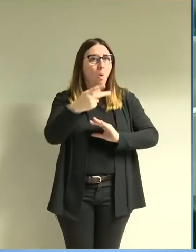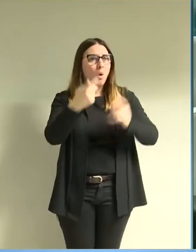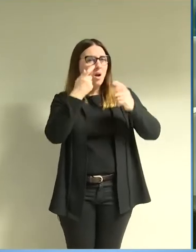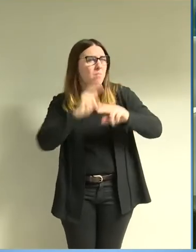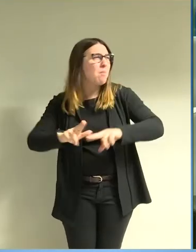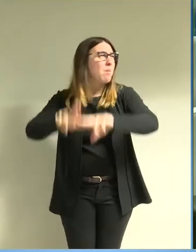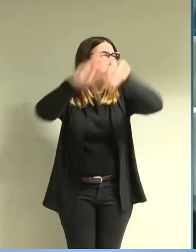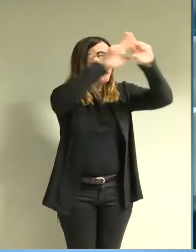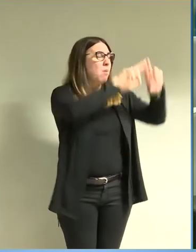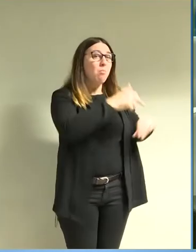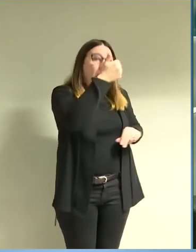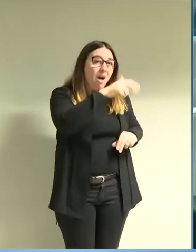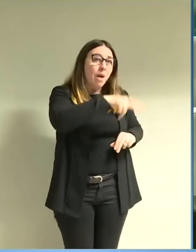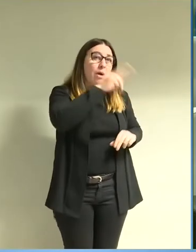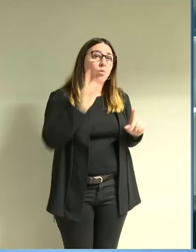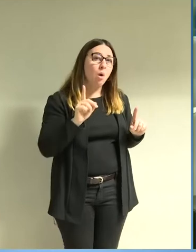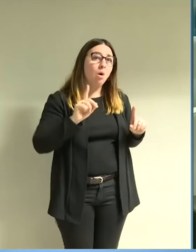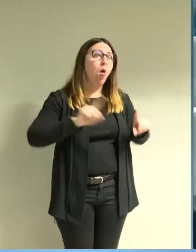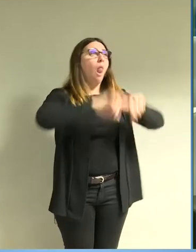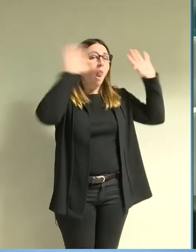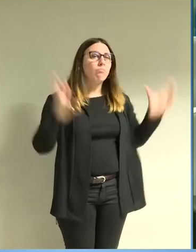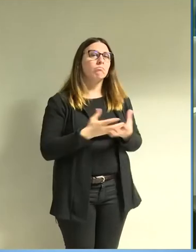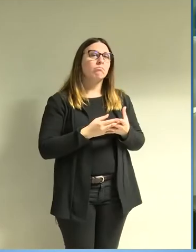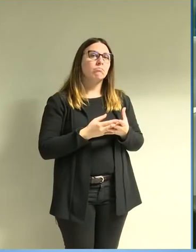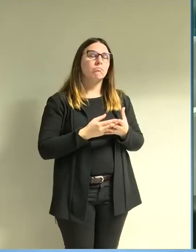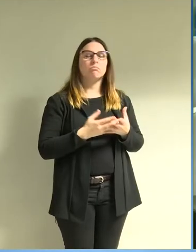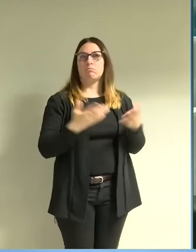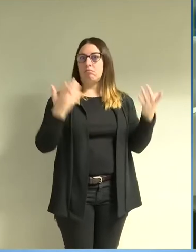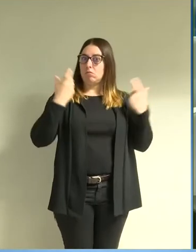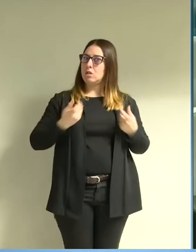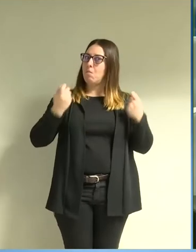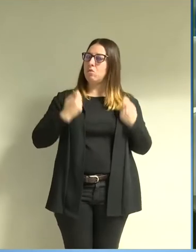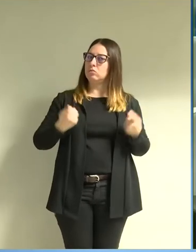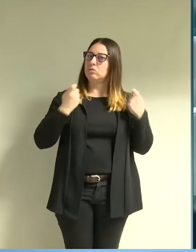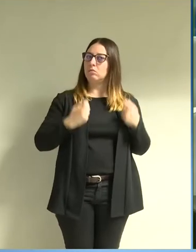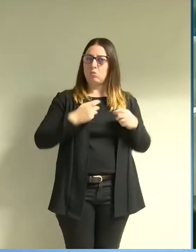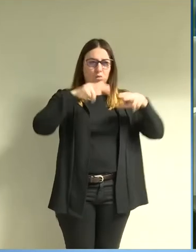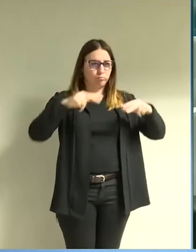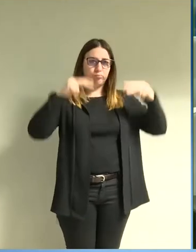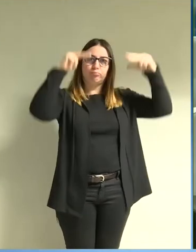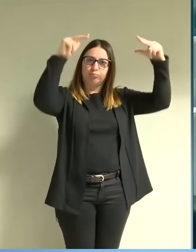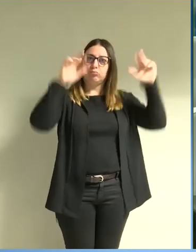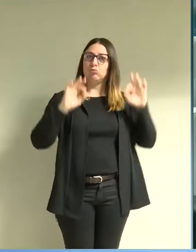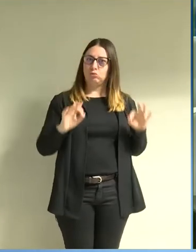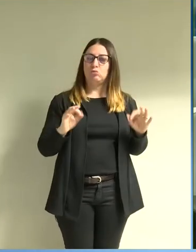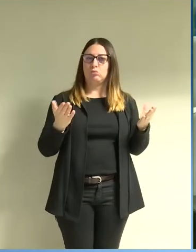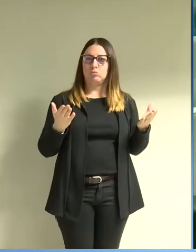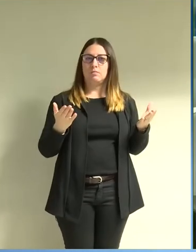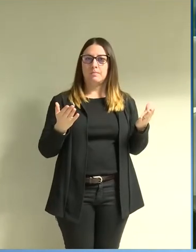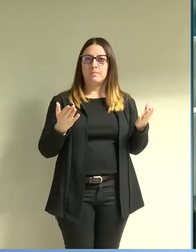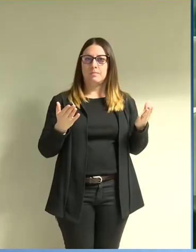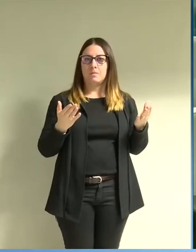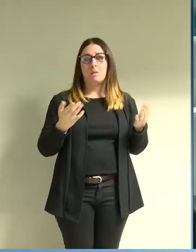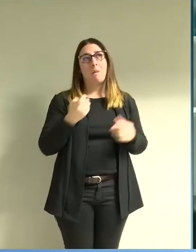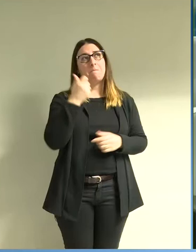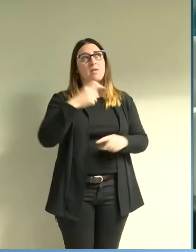rénovation par appartement tout quand on a tout compris la dépense pour laisser appartement c'est c'est d'ailleurs à peu près le